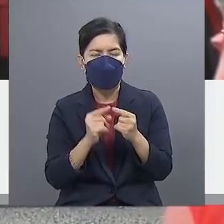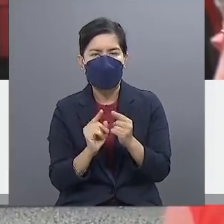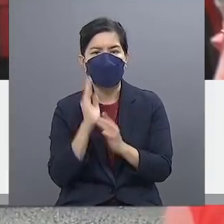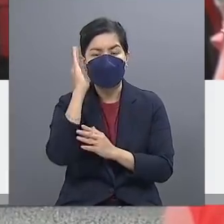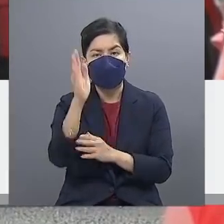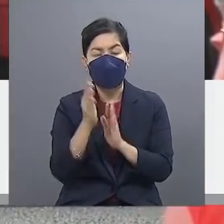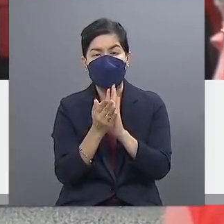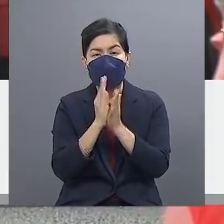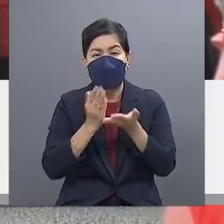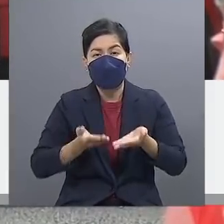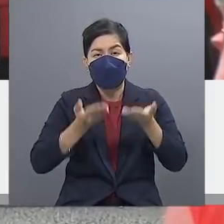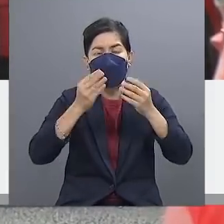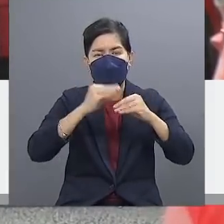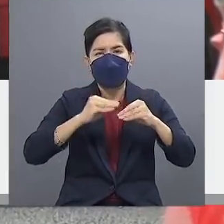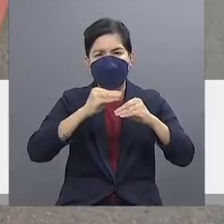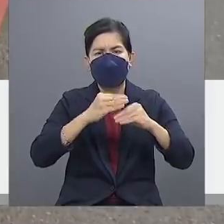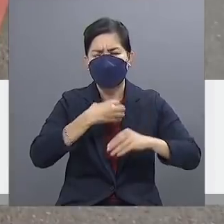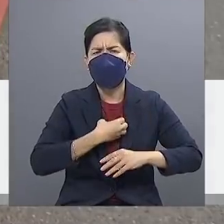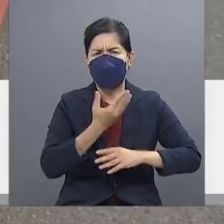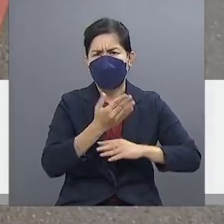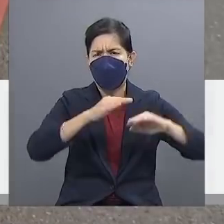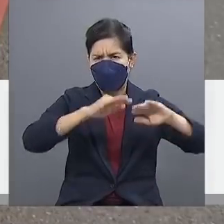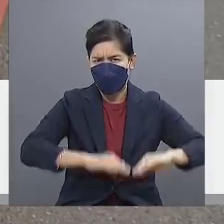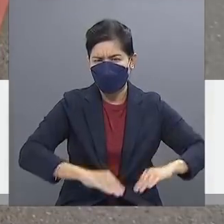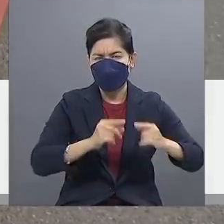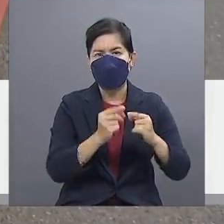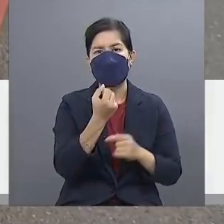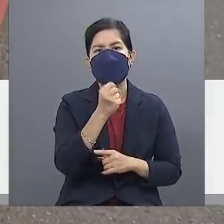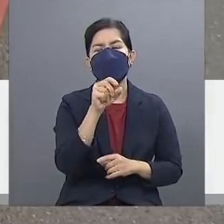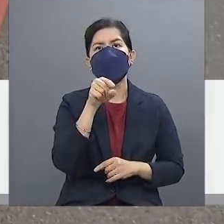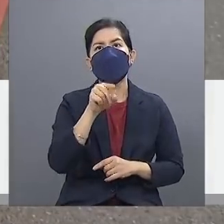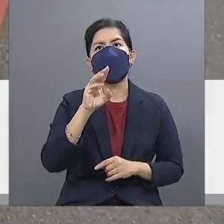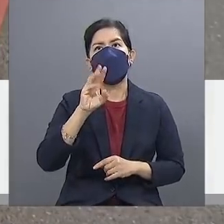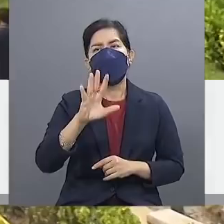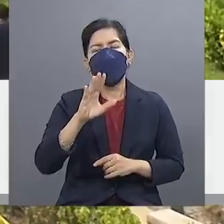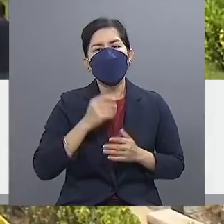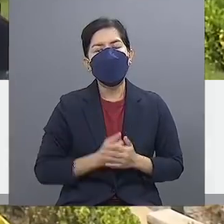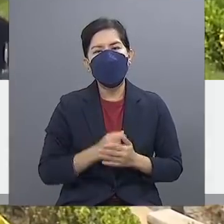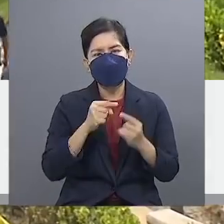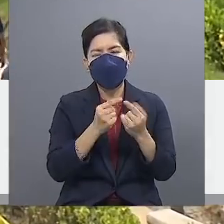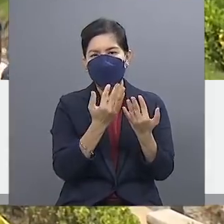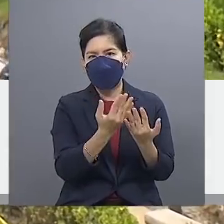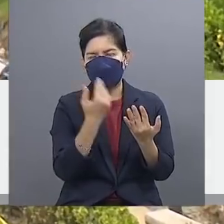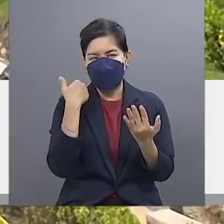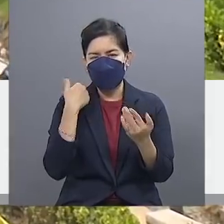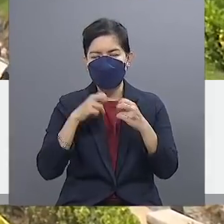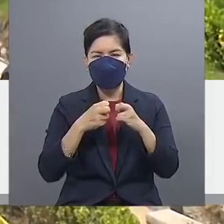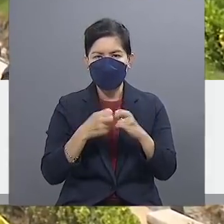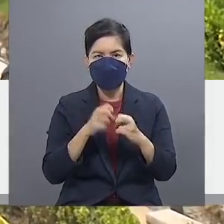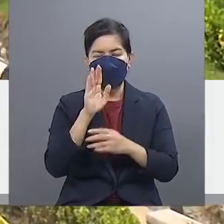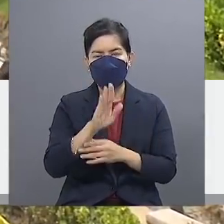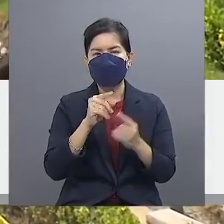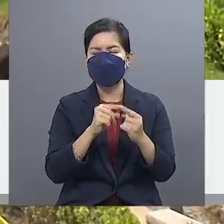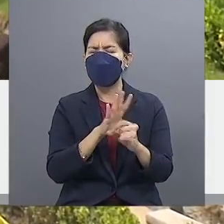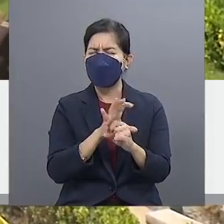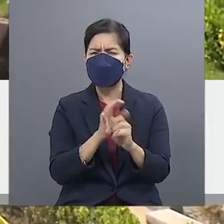ดลงมาเหลือ10.50 บาทต่อกิโลกรัมประมาณ 3-6 เดือนนะคะหรือจนกว่าสถานการณ์โควิด-19 จะคลี่คลายค่ะตอนนี้น